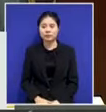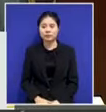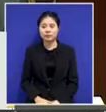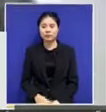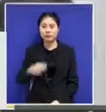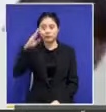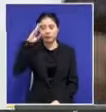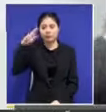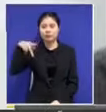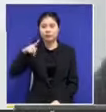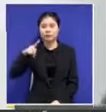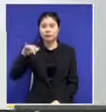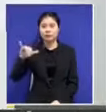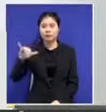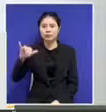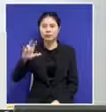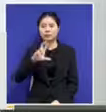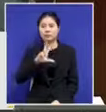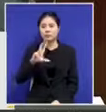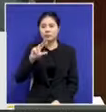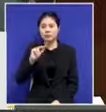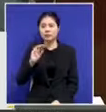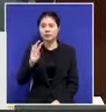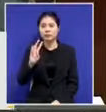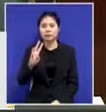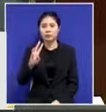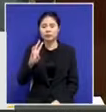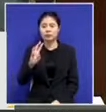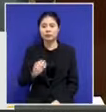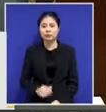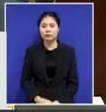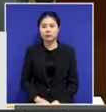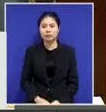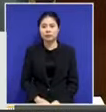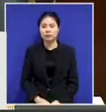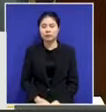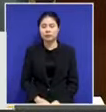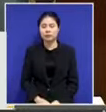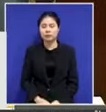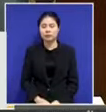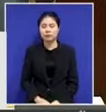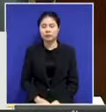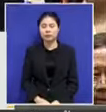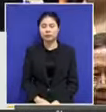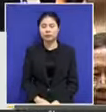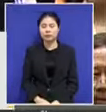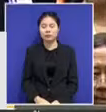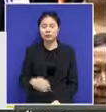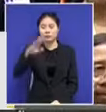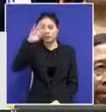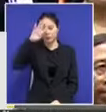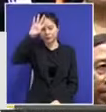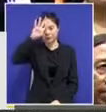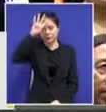พลเอกประยุทธ์จันทร์โอชาครับ 336นายปิยวัฒน์พันสายเชื้อ นายธนาธรจึ